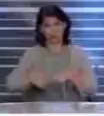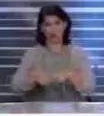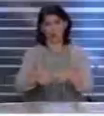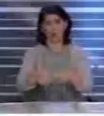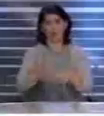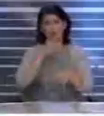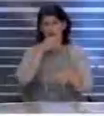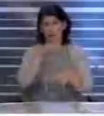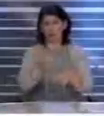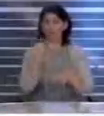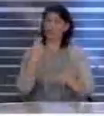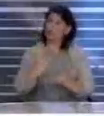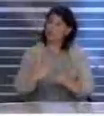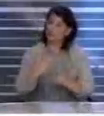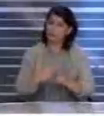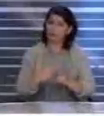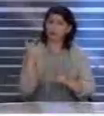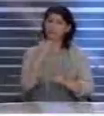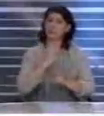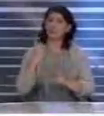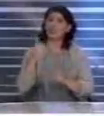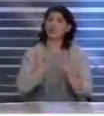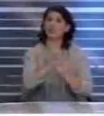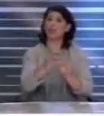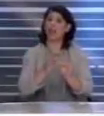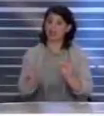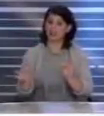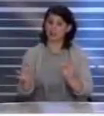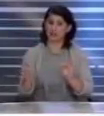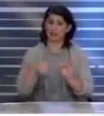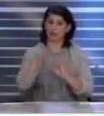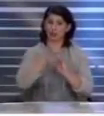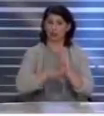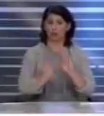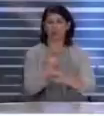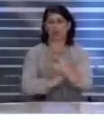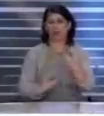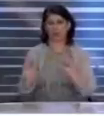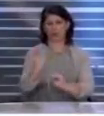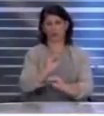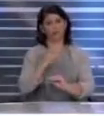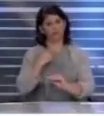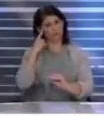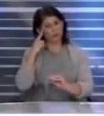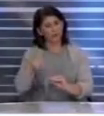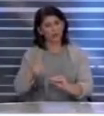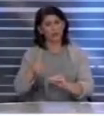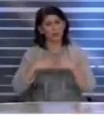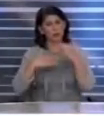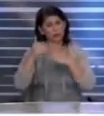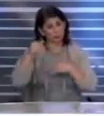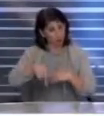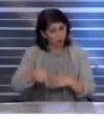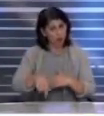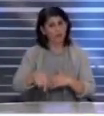να τονίσουμε την σημασία της κοινωνικής διάστασης στα πλαίσια αυτού του προγράμματος αναδιάθρωσης. Και νομίζω ότι αυτό που τώρα δομείτε, αυτό